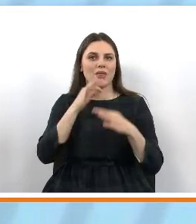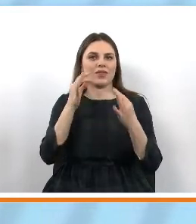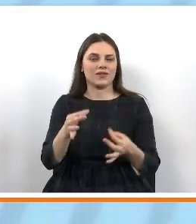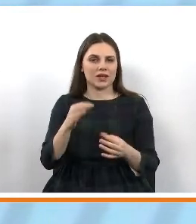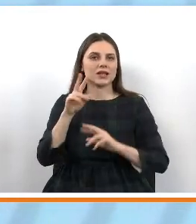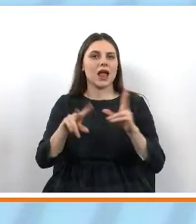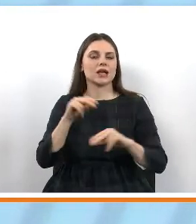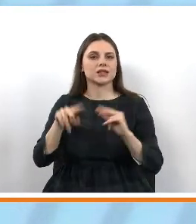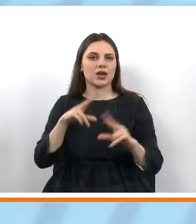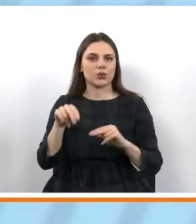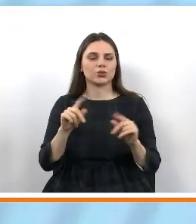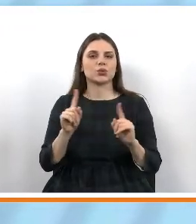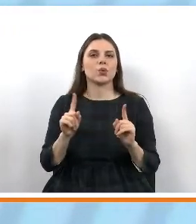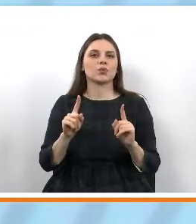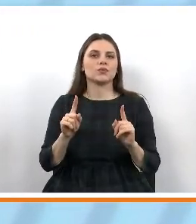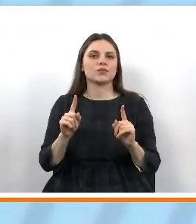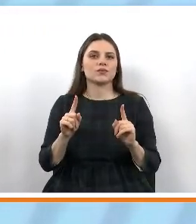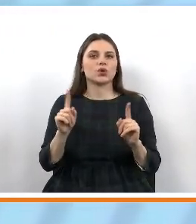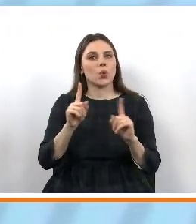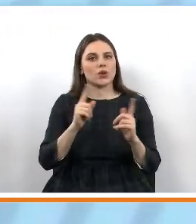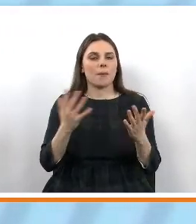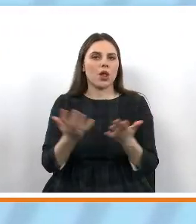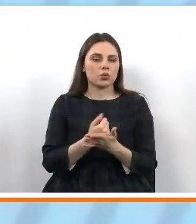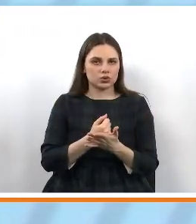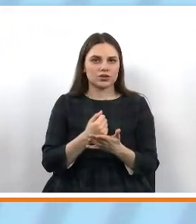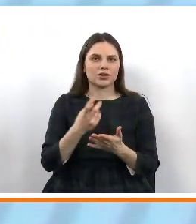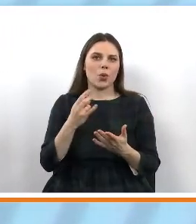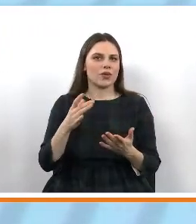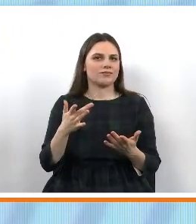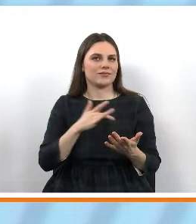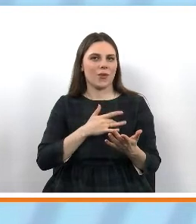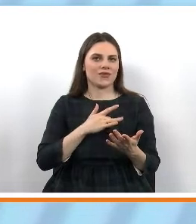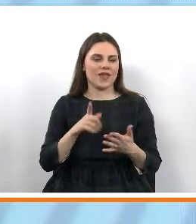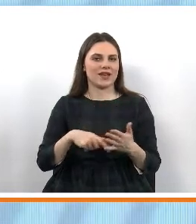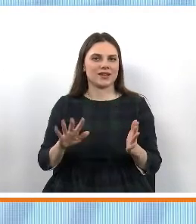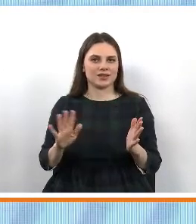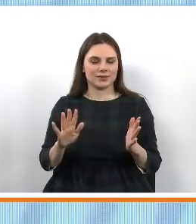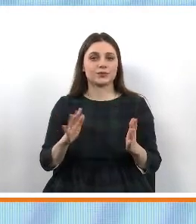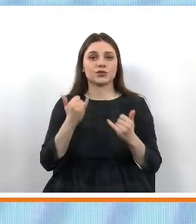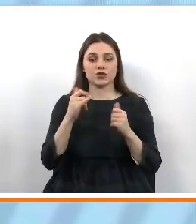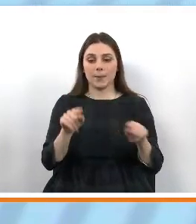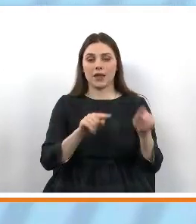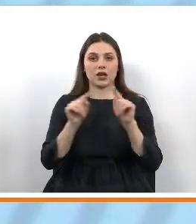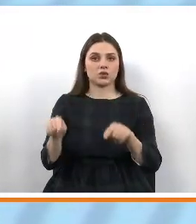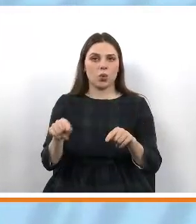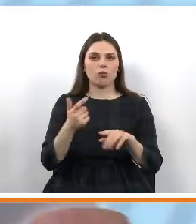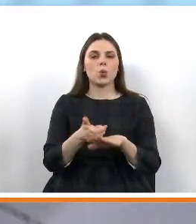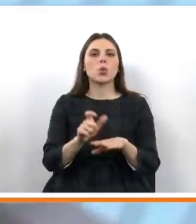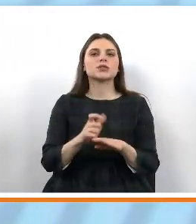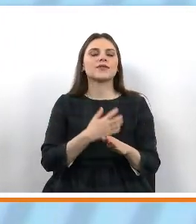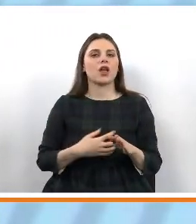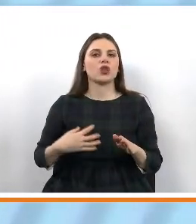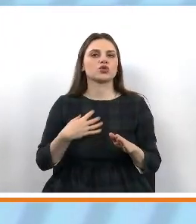надеюсь, что что-то получается у нас, но не уверена. Тем не менее, мы перейдем. Сейчас очень важный у нас